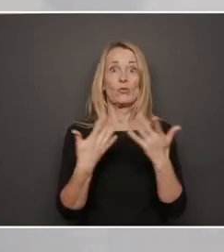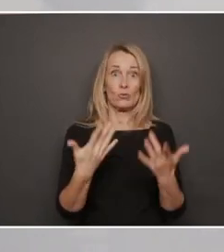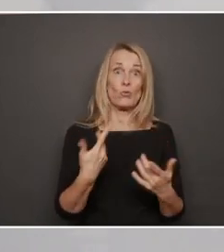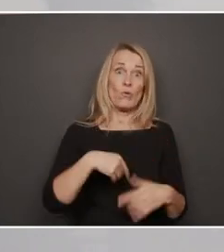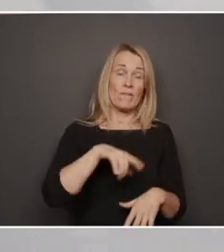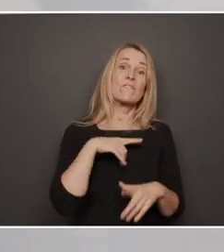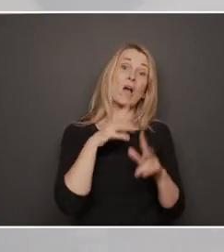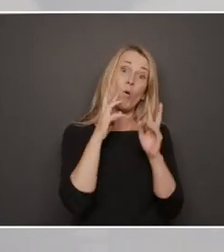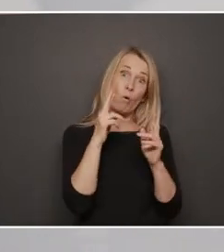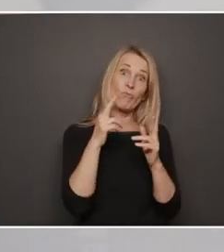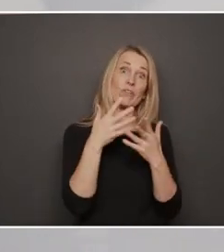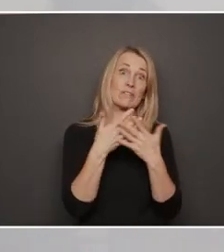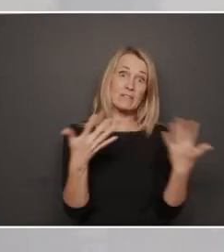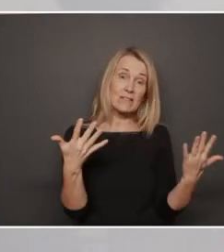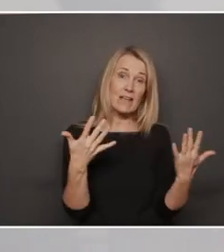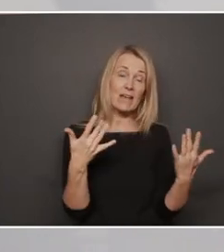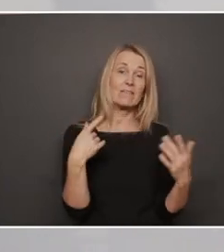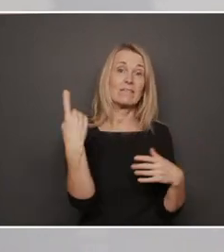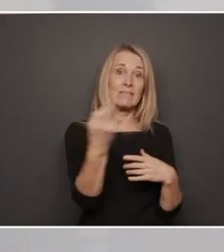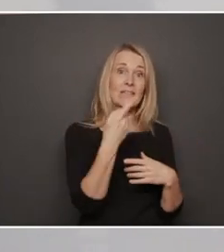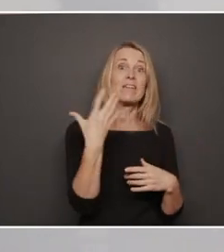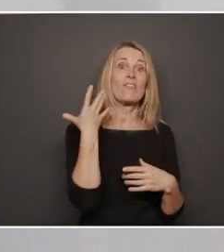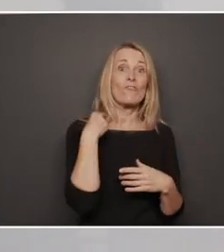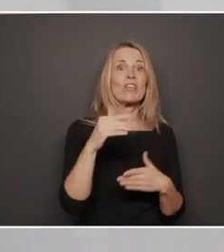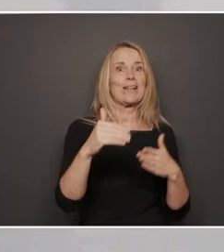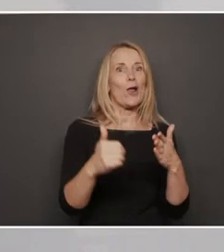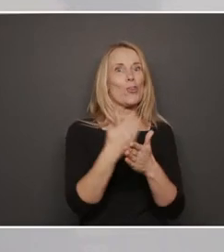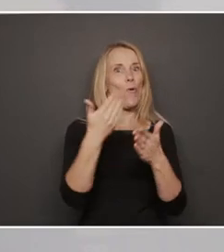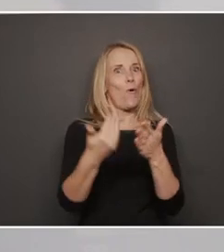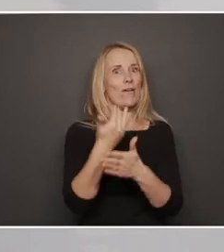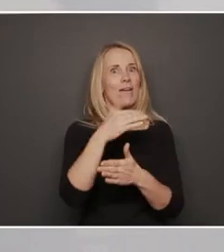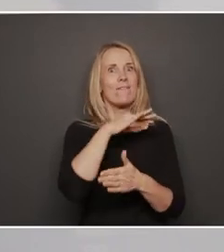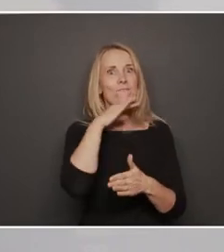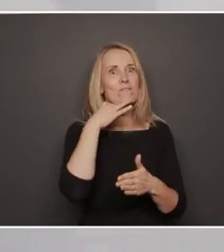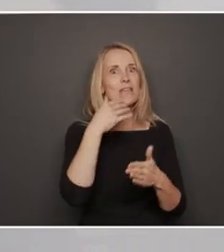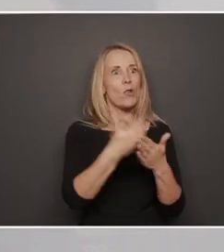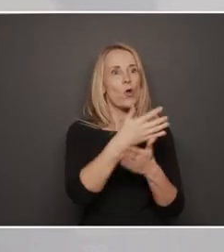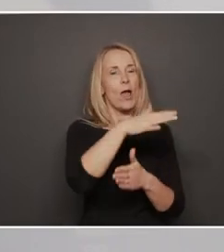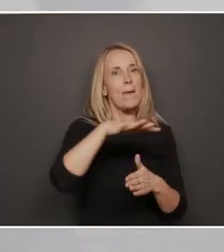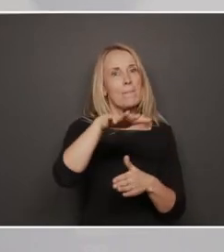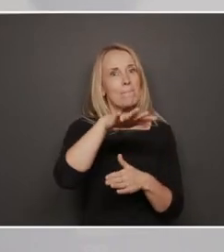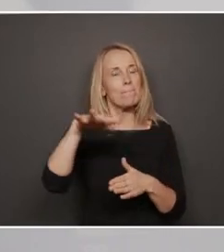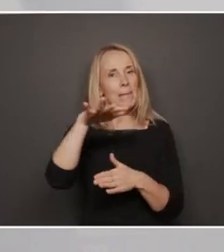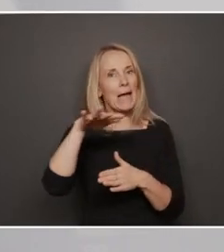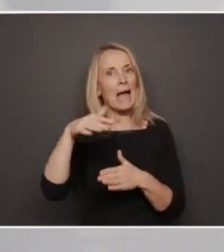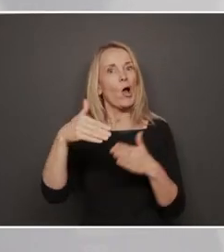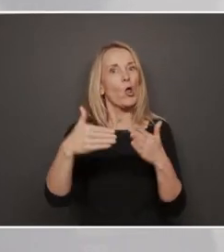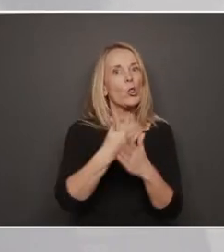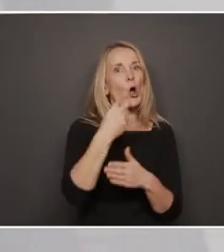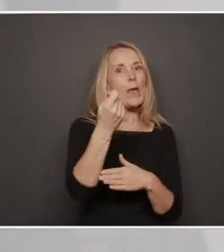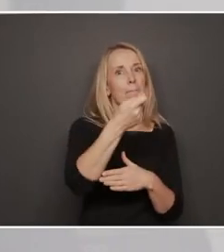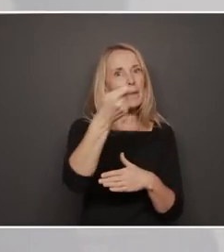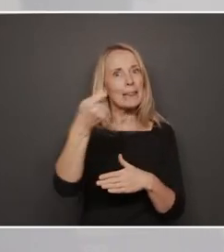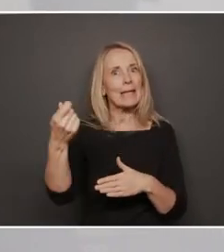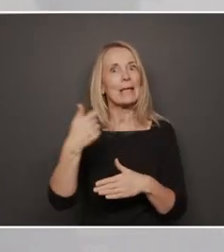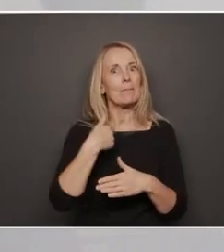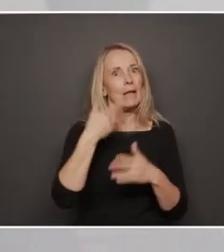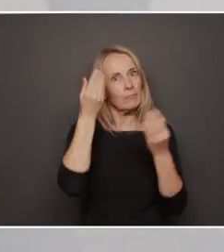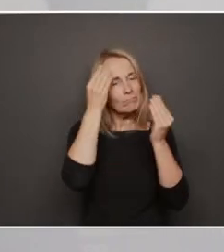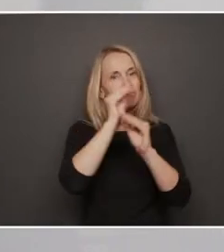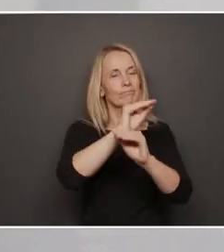wir sehr, dass wir noch wieder viele neue Bereiche, neue Betriebe erreichen